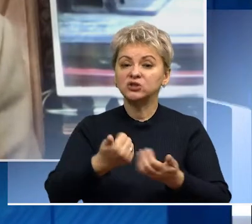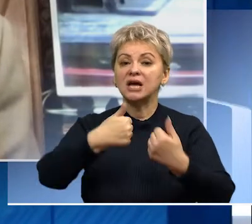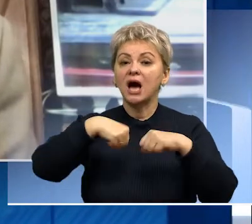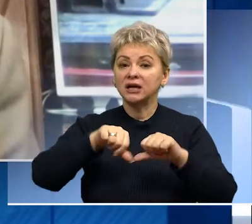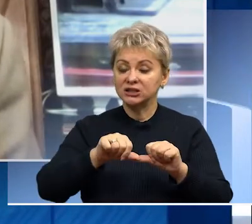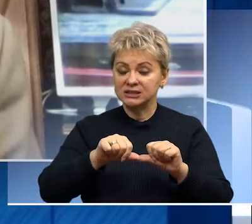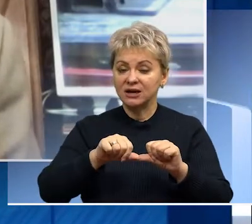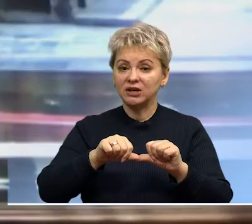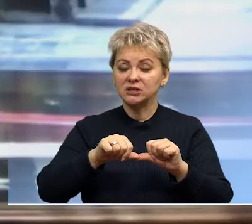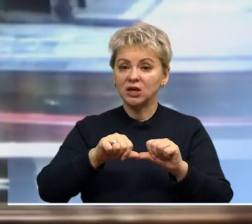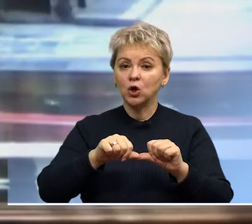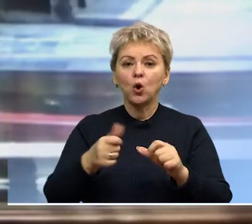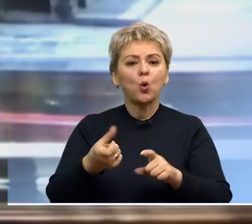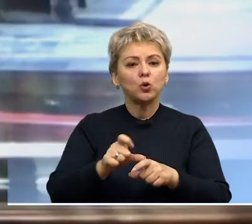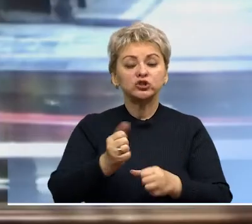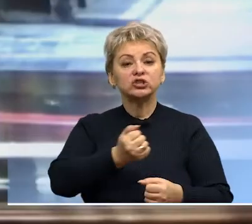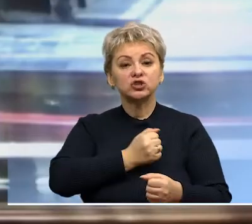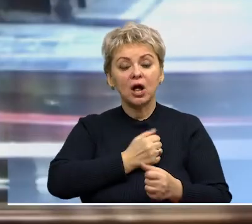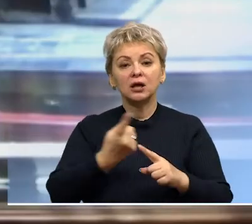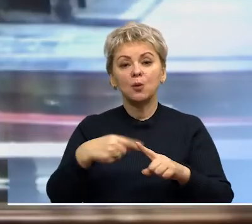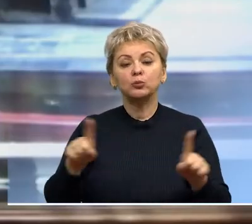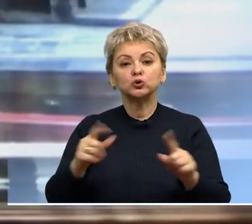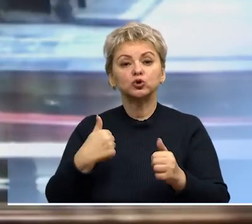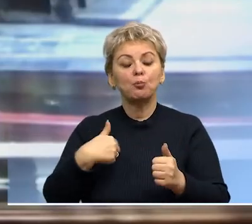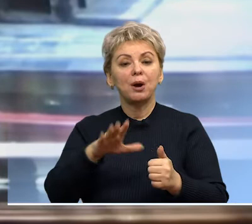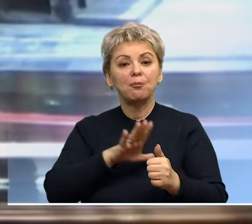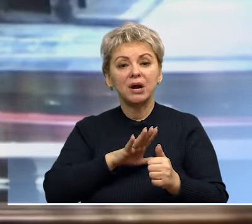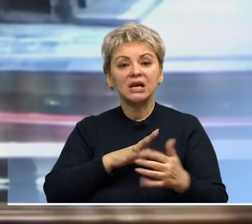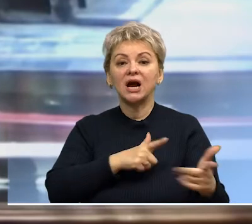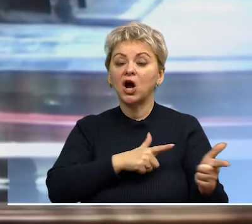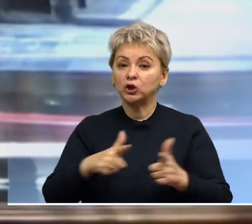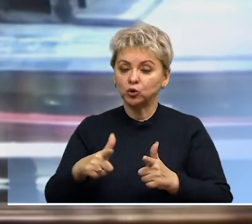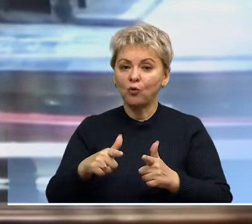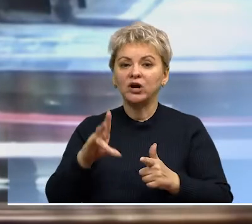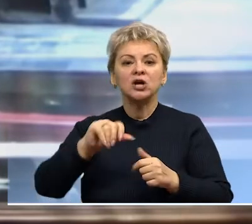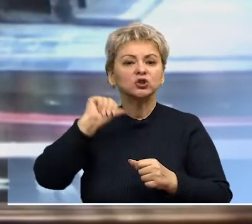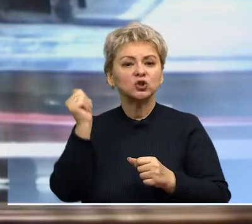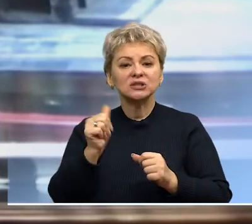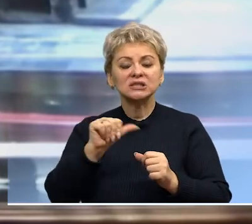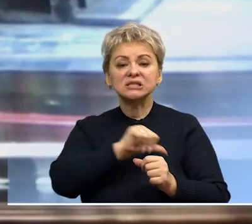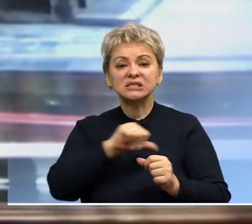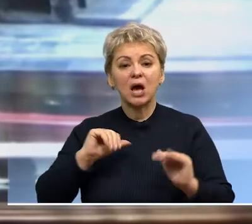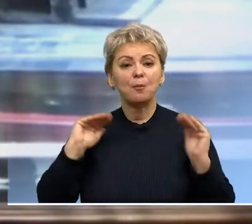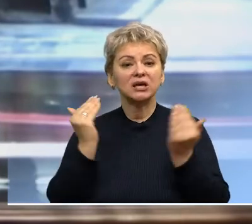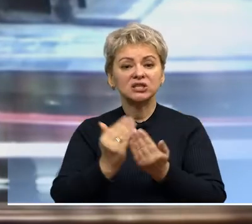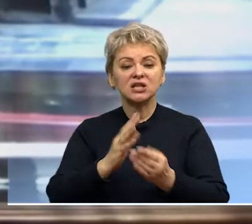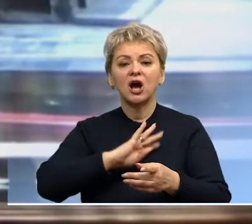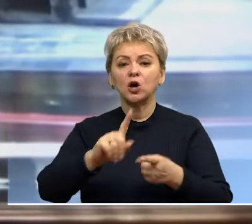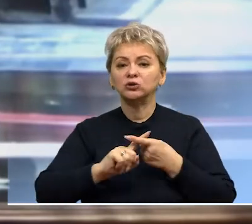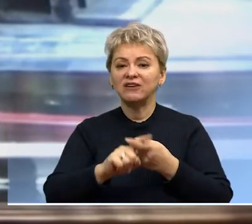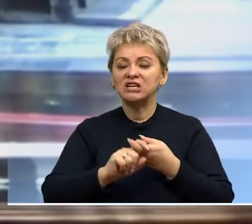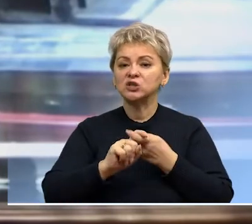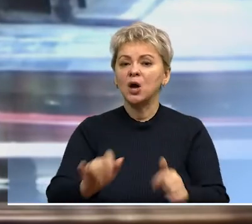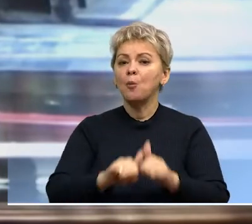удалось организовать. Очень жалко, потому что мы были абсолютно готовы, но самоизоляция,